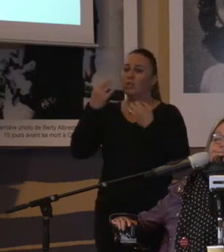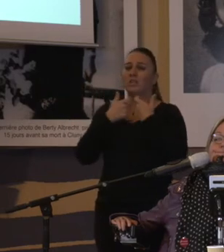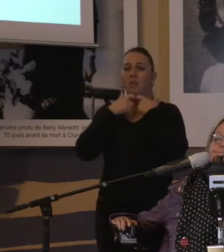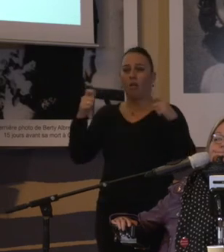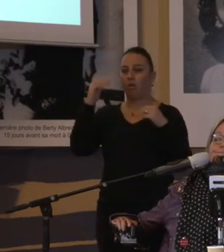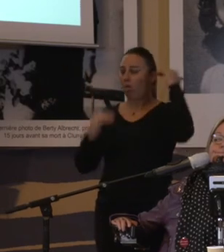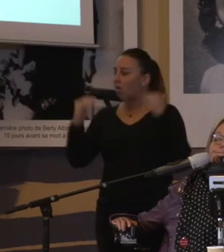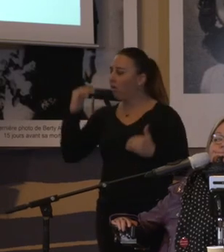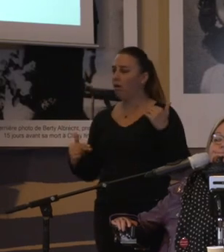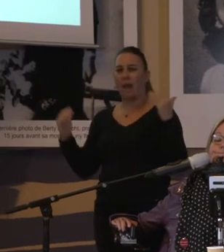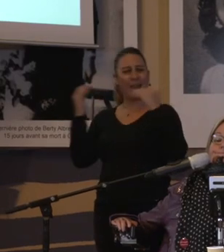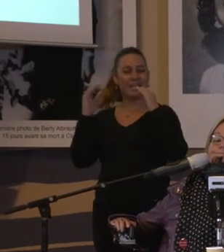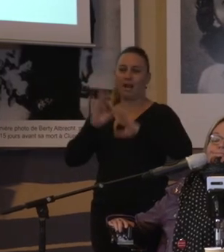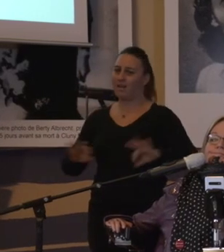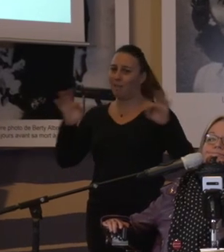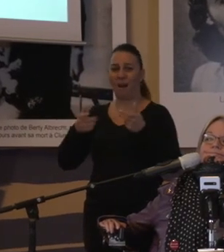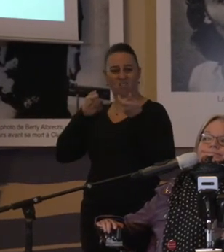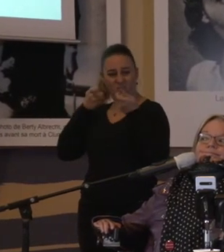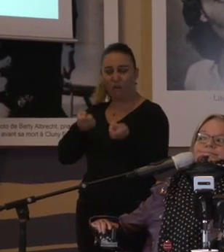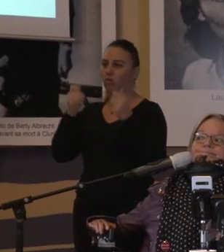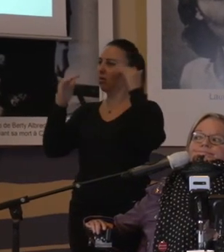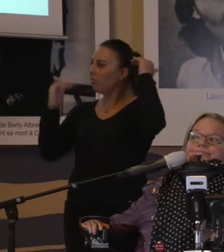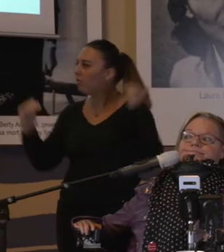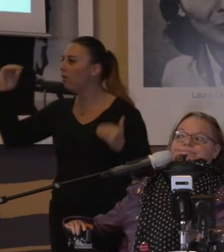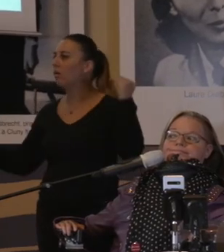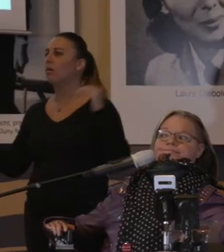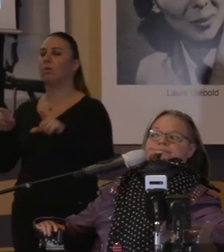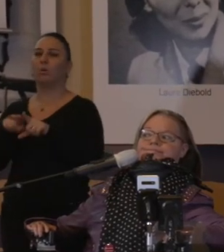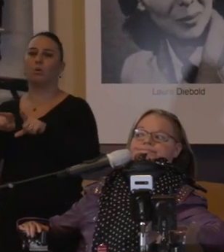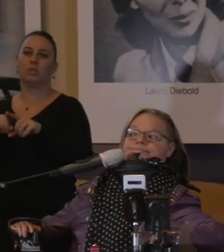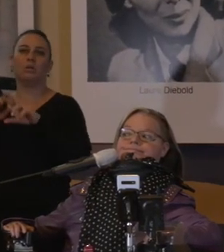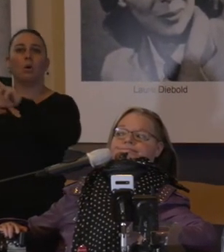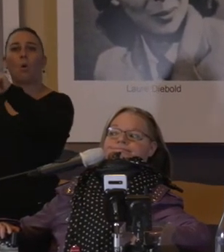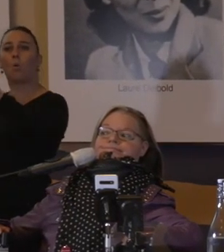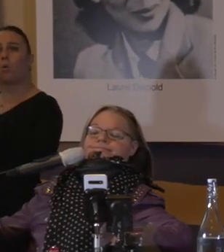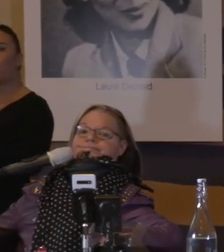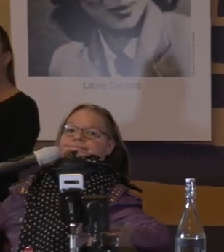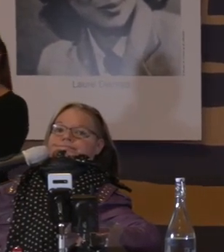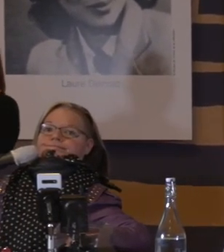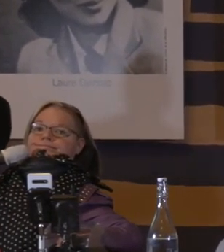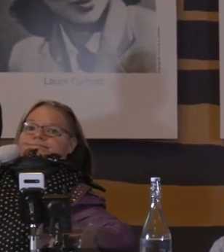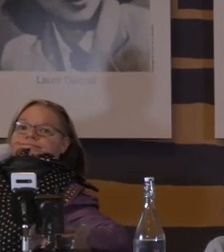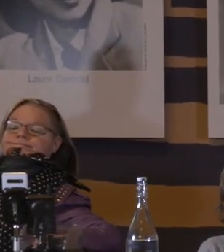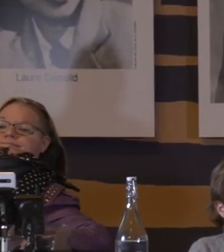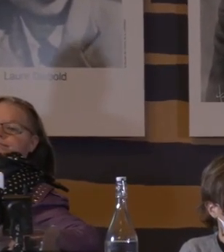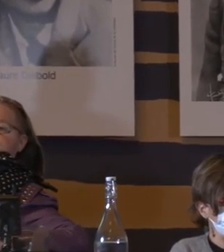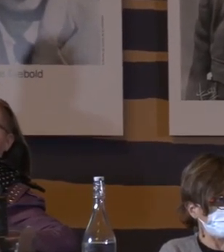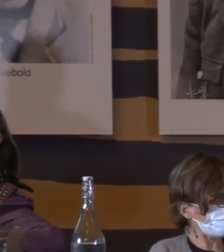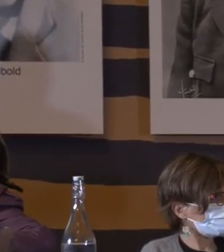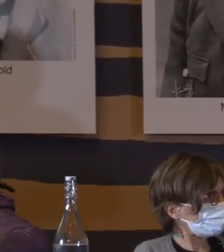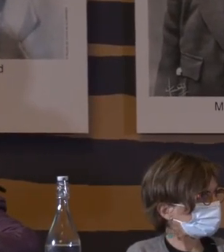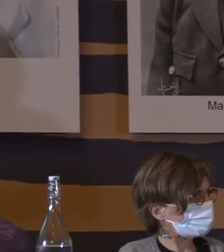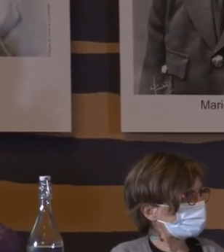inégalités d'accès et les traitements forcés. Il conteste la Convention d'Oviedo et s'oppose à son adoption par la